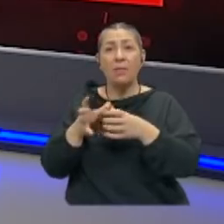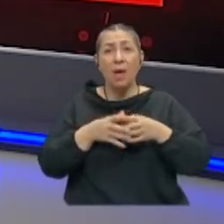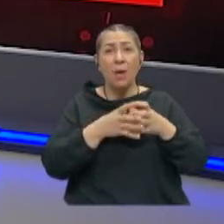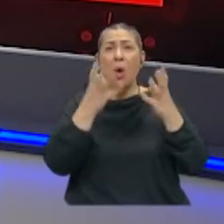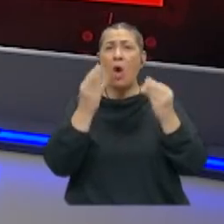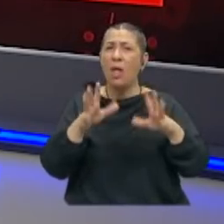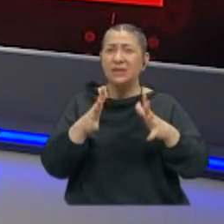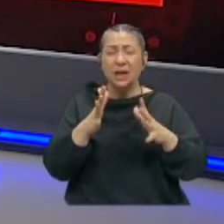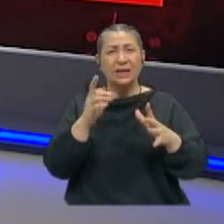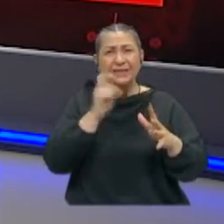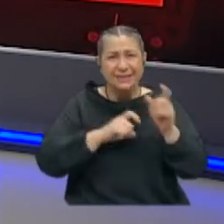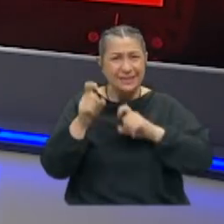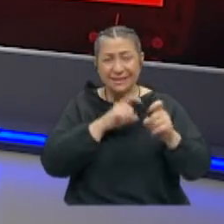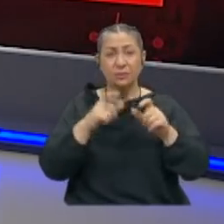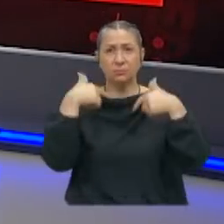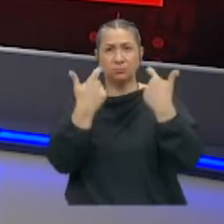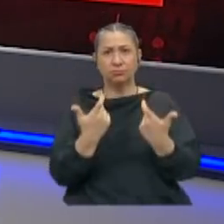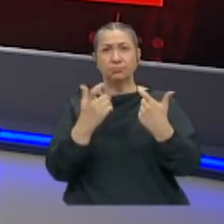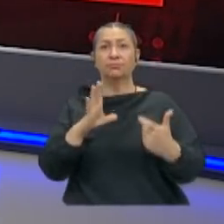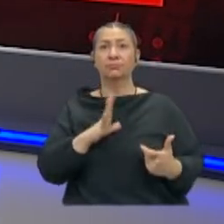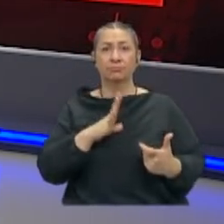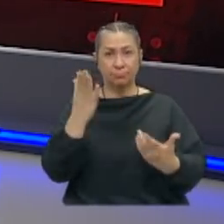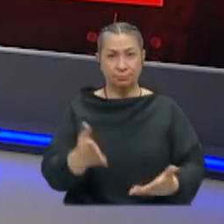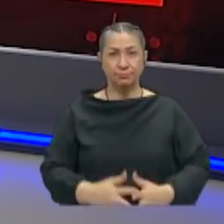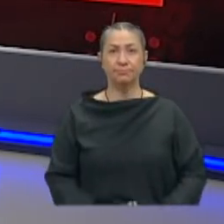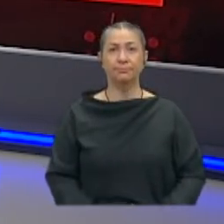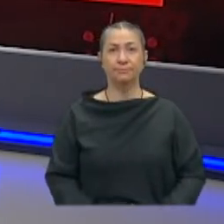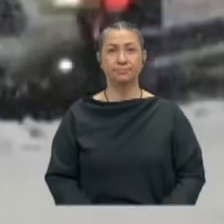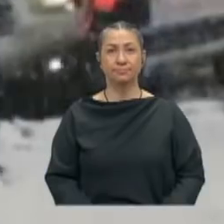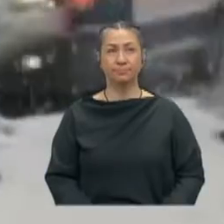yaşanabilecek olumsuz olaylara karşı teyakkuzda.